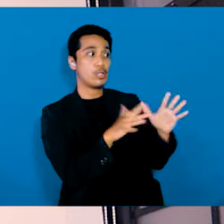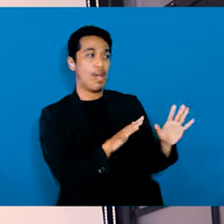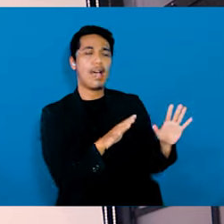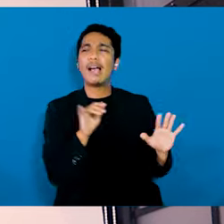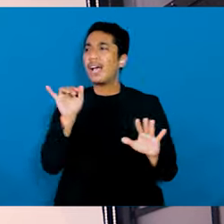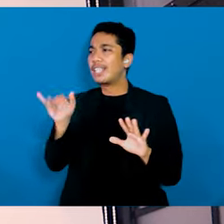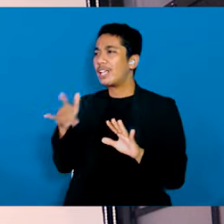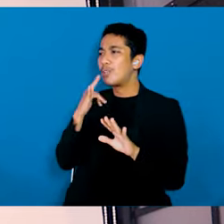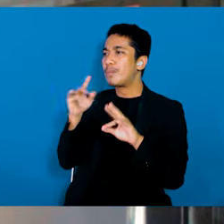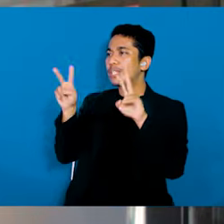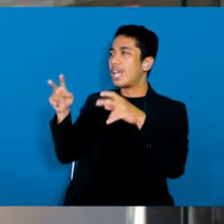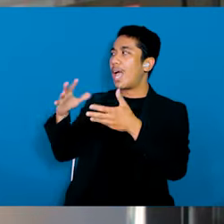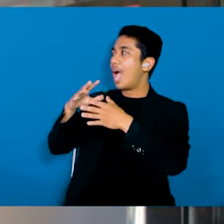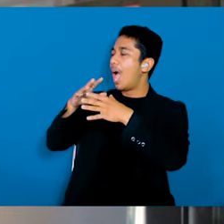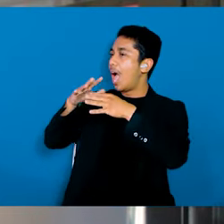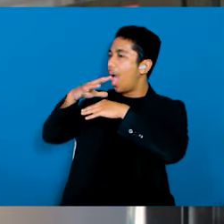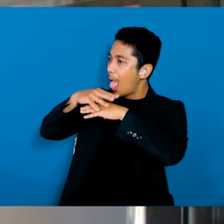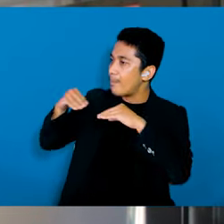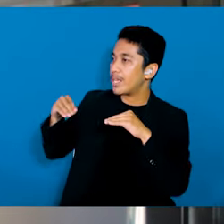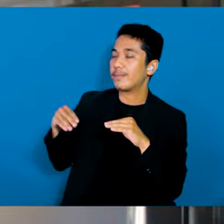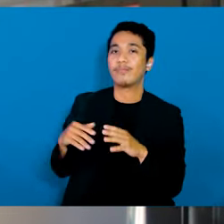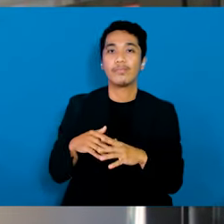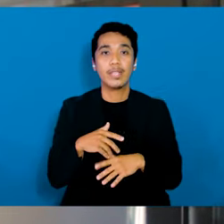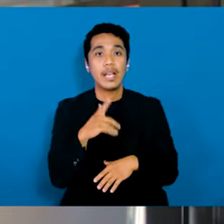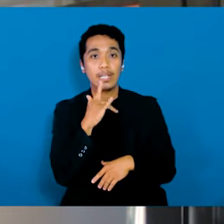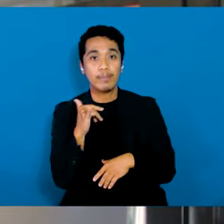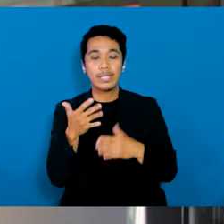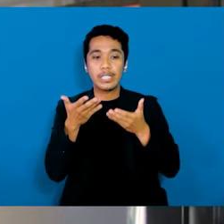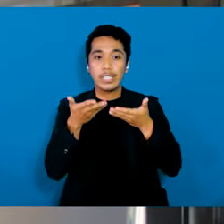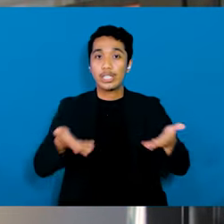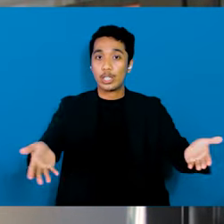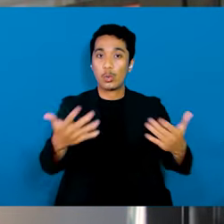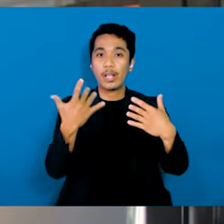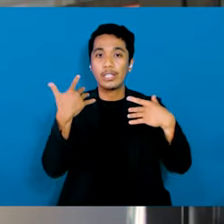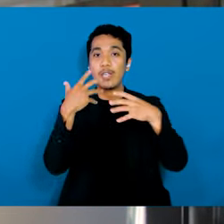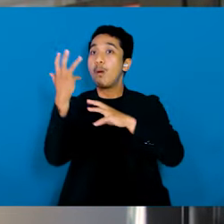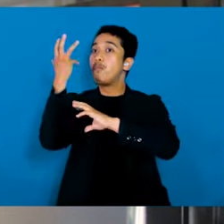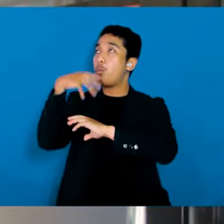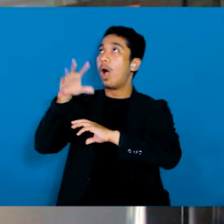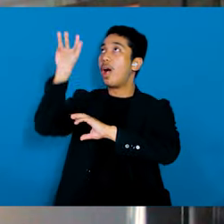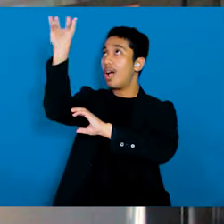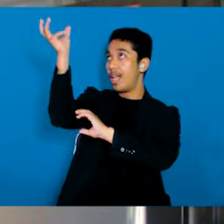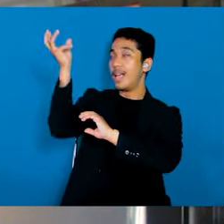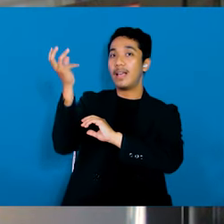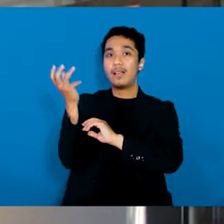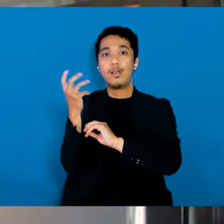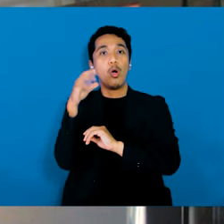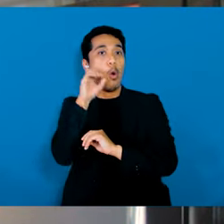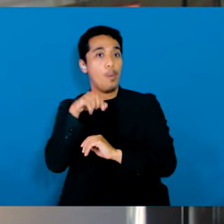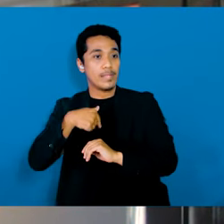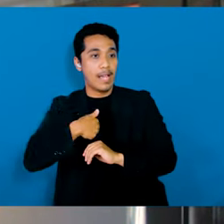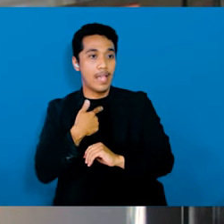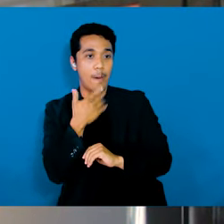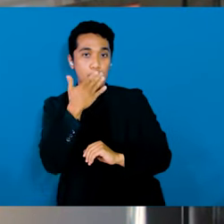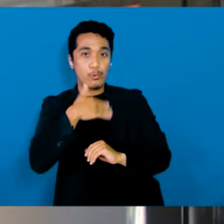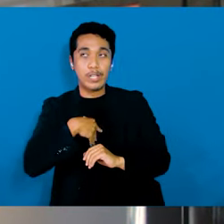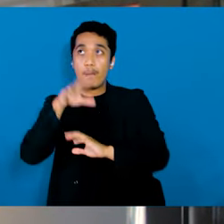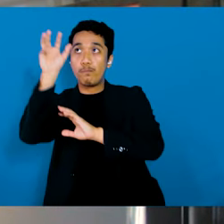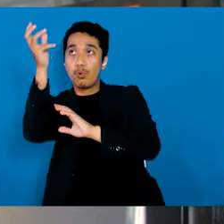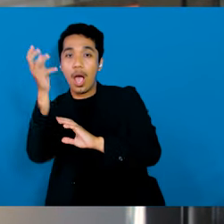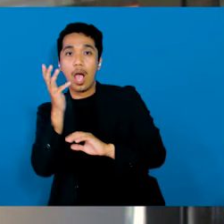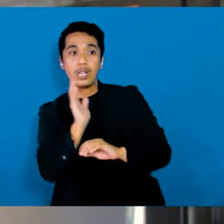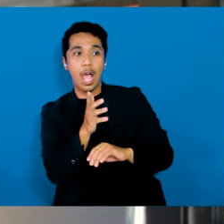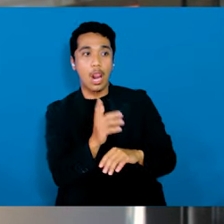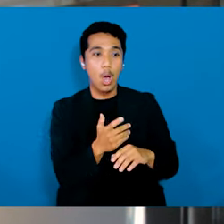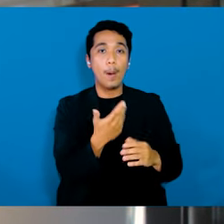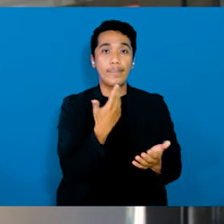Iya, secara alami. Terus kalau pas lagi musim buah itu, kebetulan kan pakde saya itu kan punya kebun-kebun buah. Kalau yang minta saya,